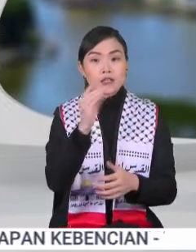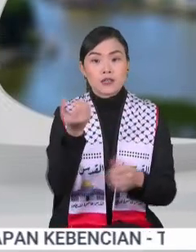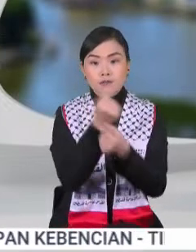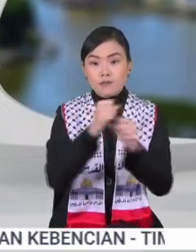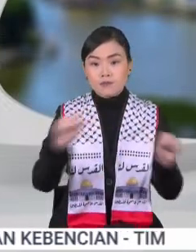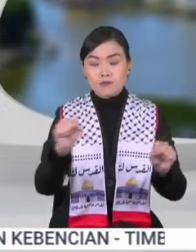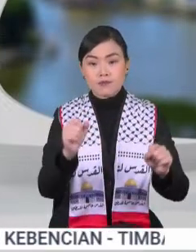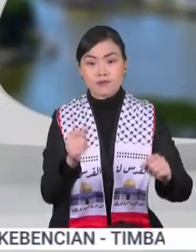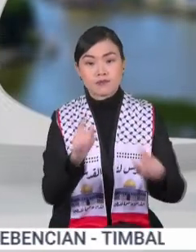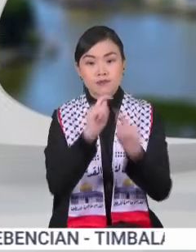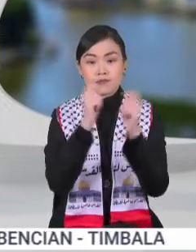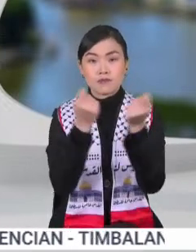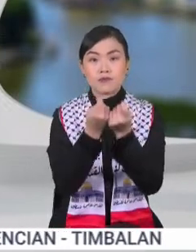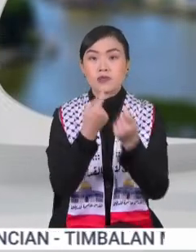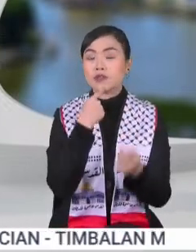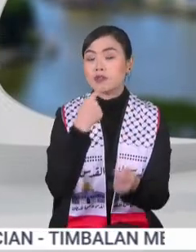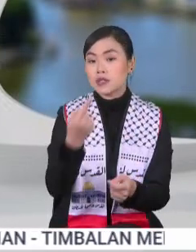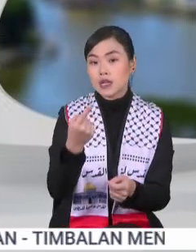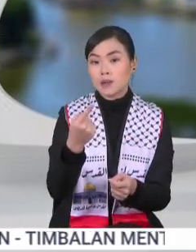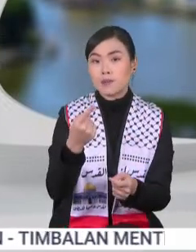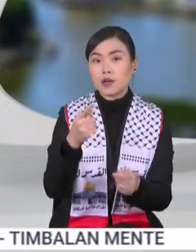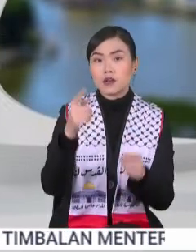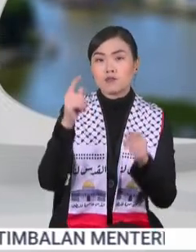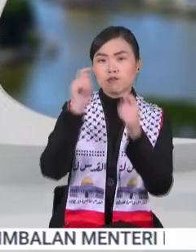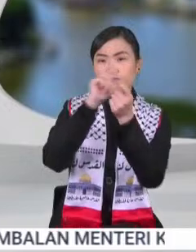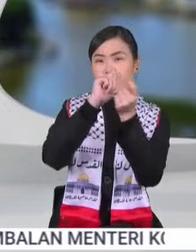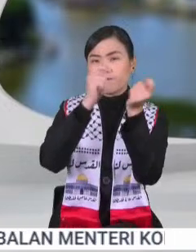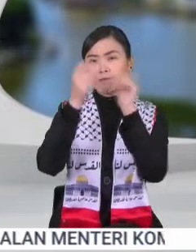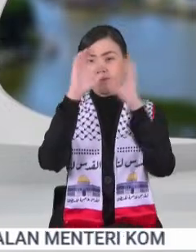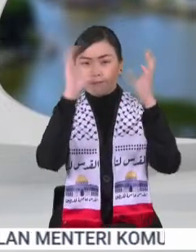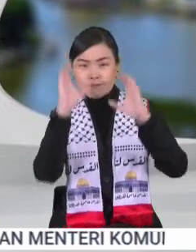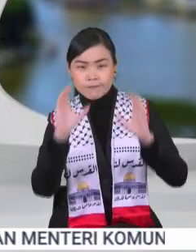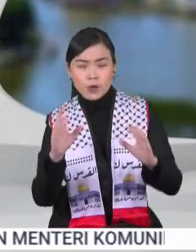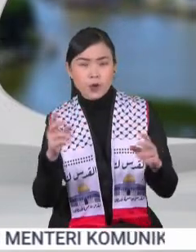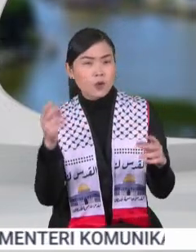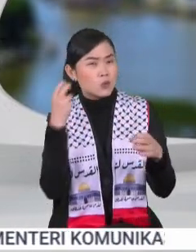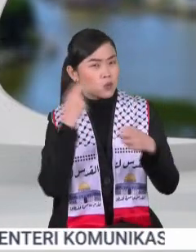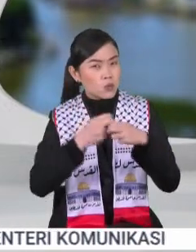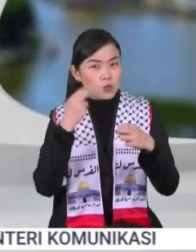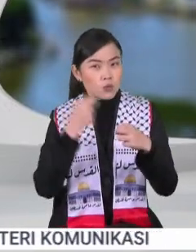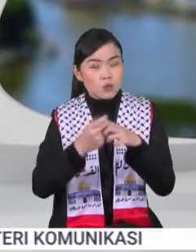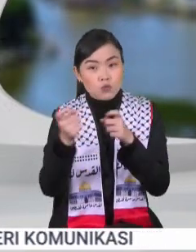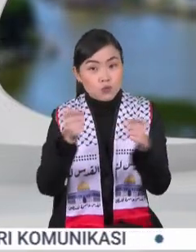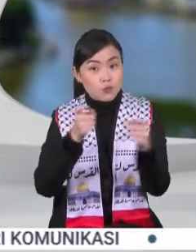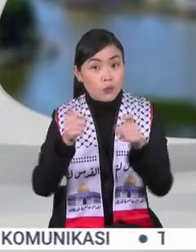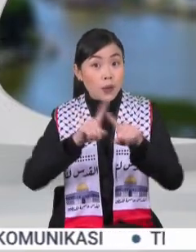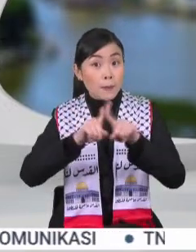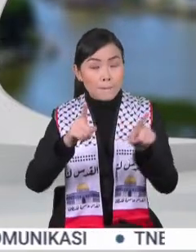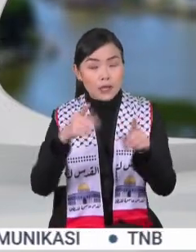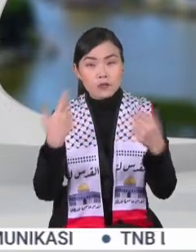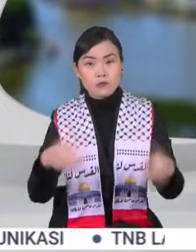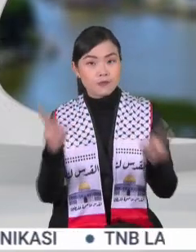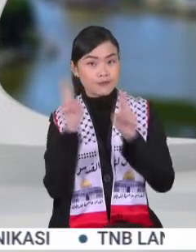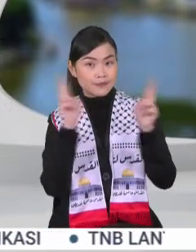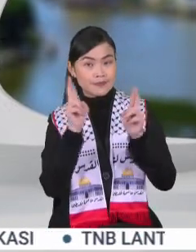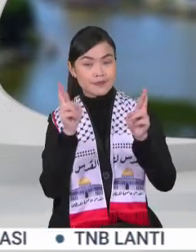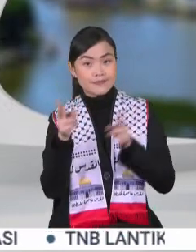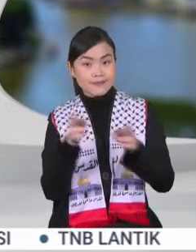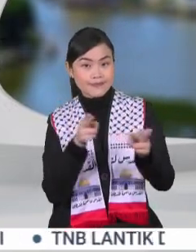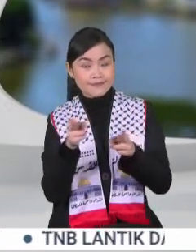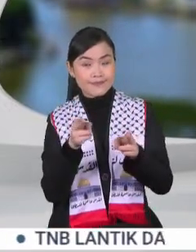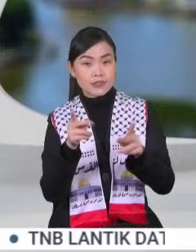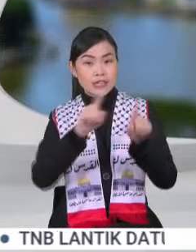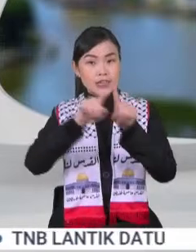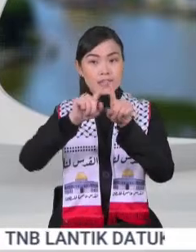Sarawak Datuk kiruddin Rahman berkata perubahan cuaca yang berlaku ini sukar untuk dikawal namun persediaan dan libat urus daripada